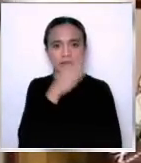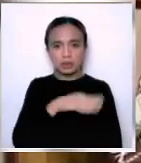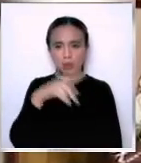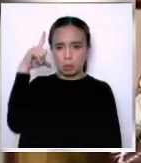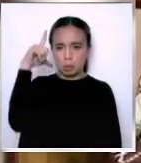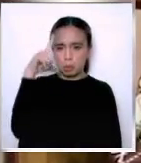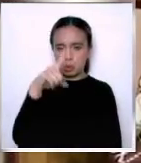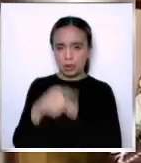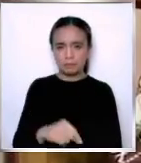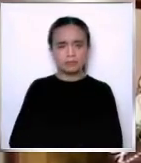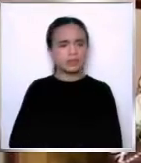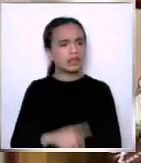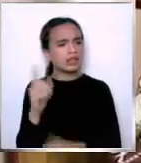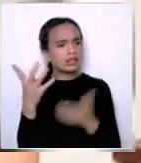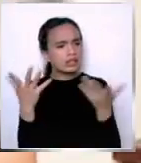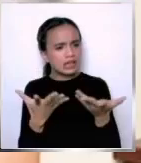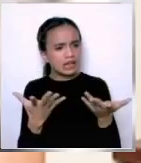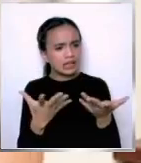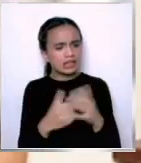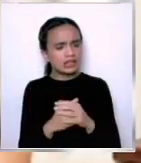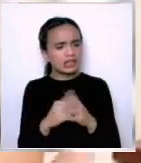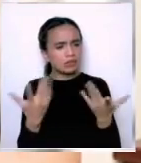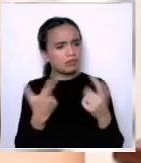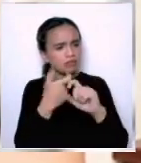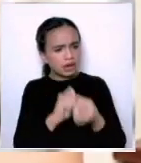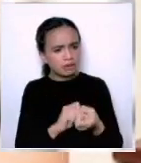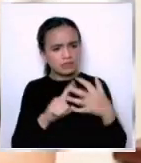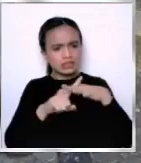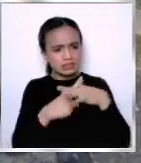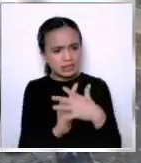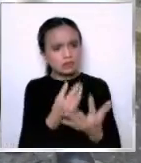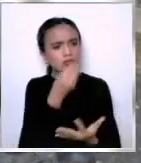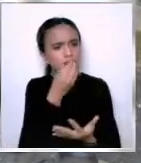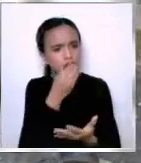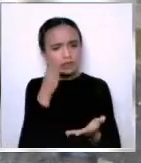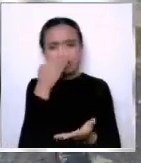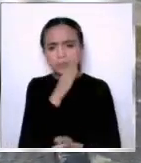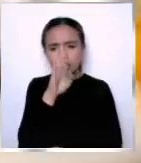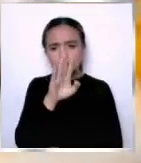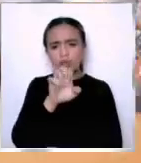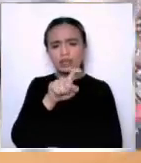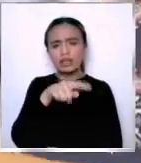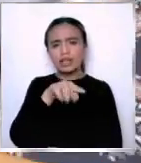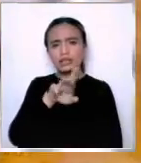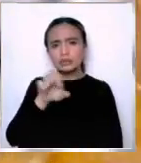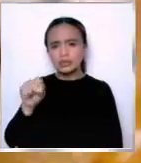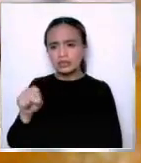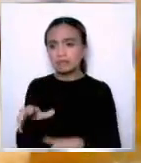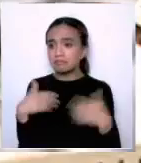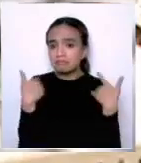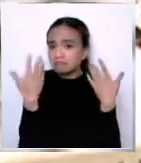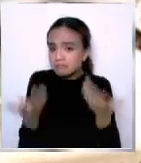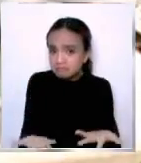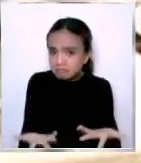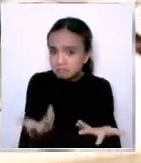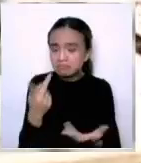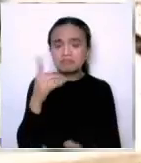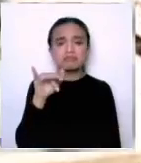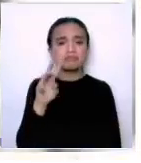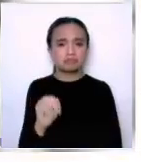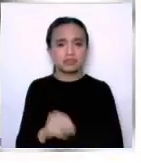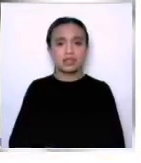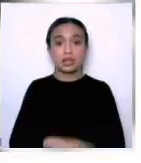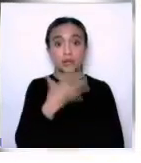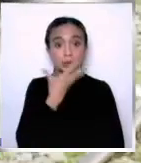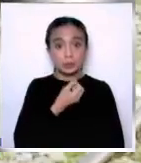ng pagkain Bicol Express? Kuya Kim, ano na? Kuya Kim, ano na? Ito'y inimbento ni Sally Calaw,